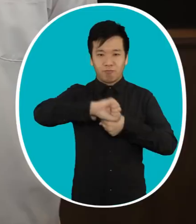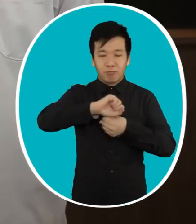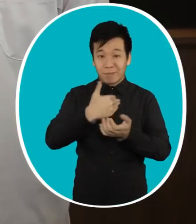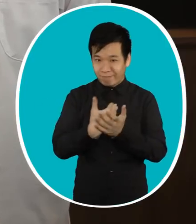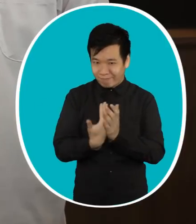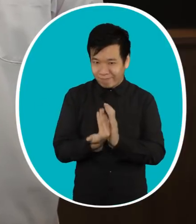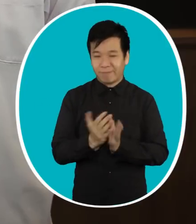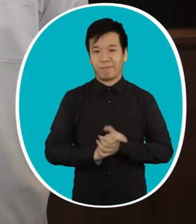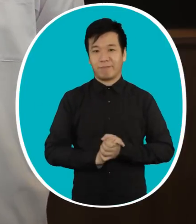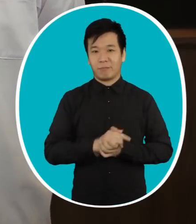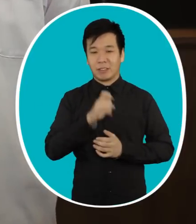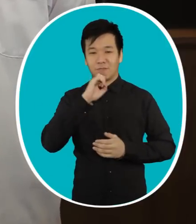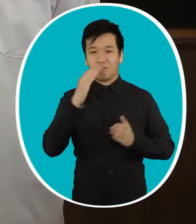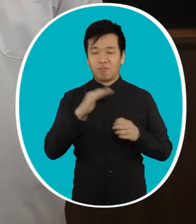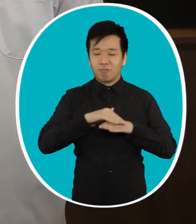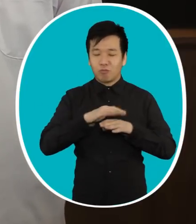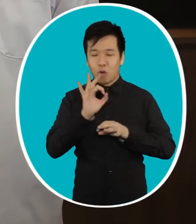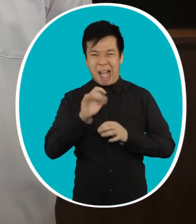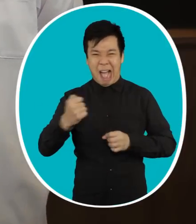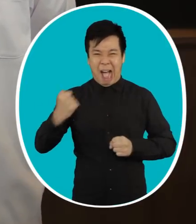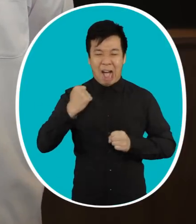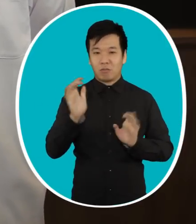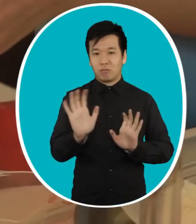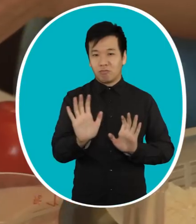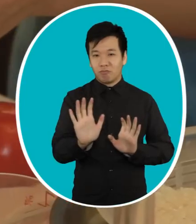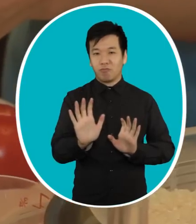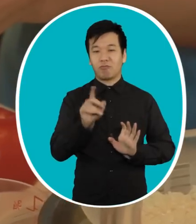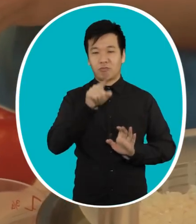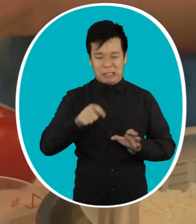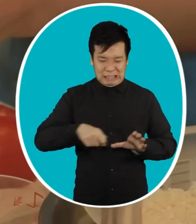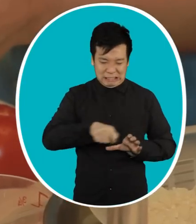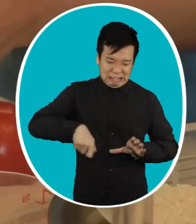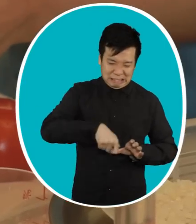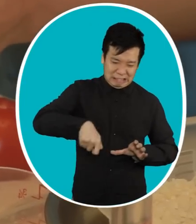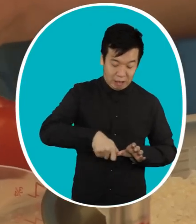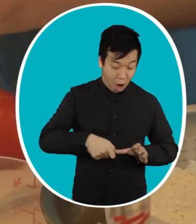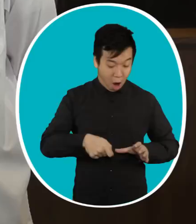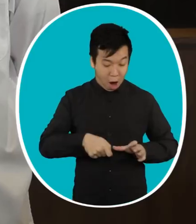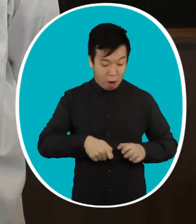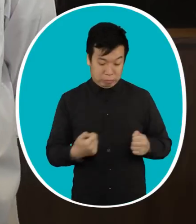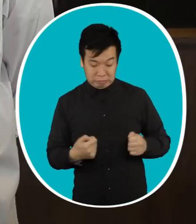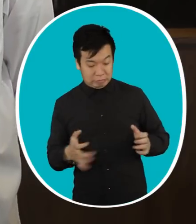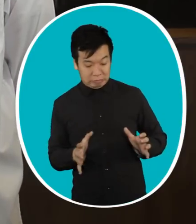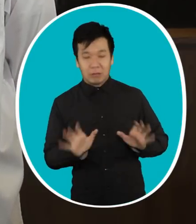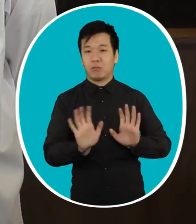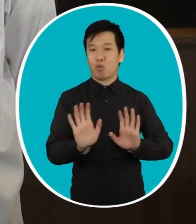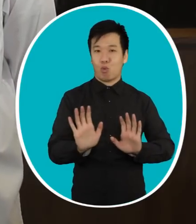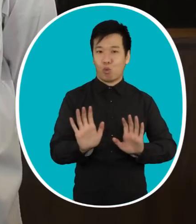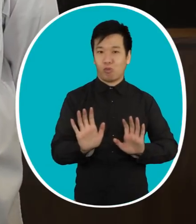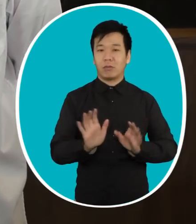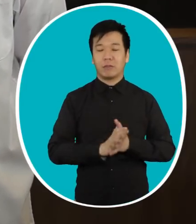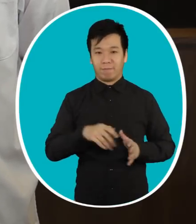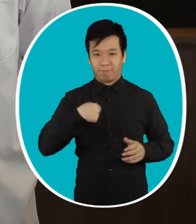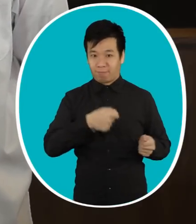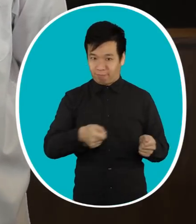好，輕力攪勻佢，唔好太大力啦，一刮到嗰、那個。刮到嗰個飯煲啲鋪挺唔得，你熬嘅，熬嘅，